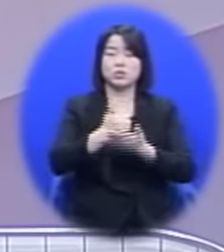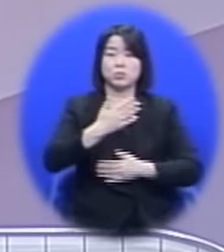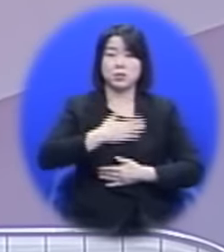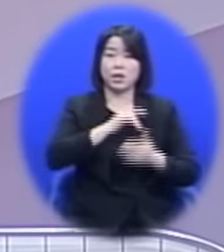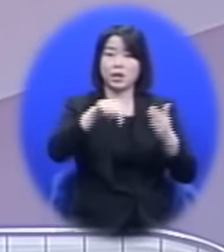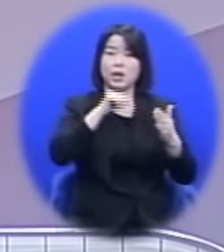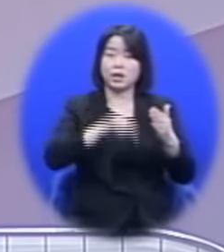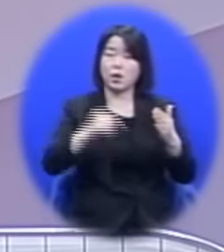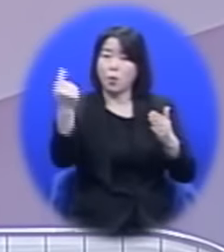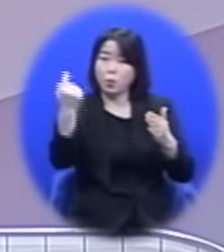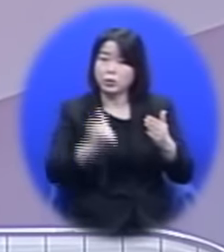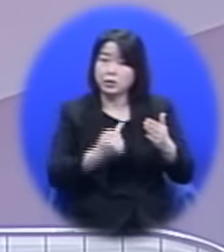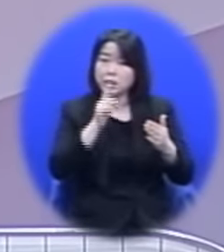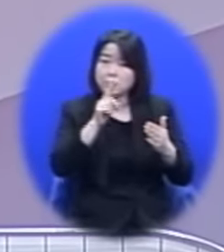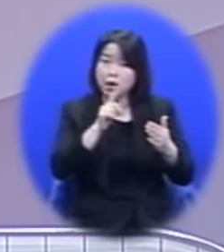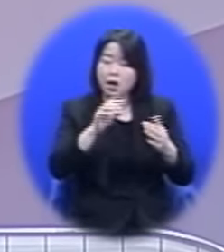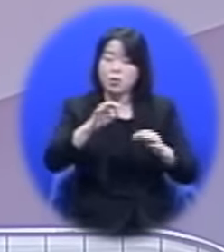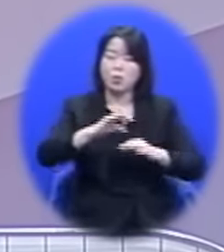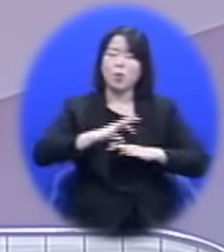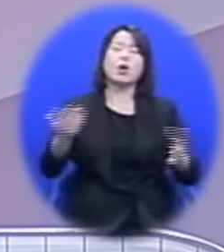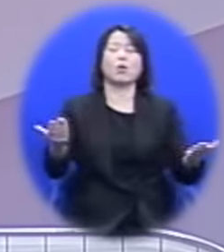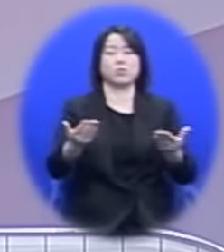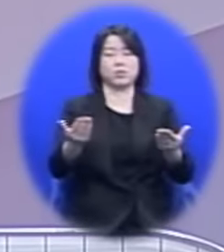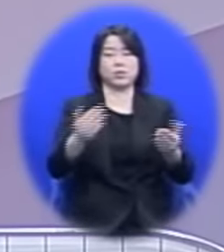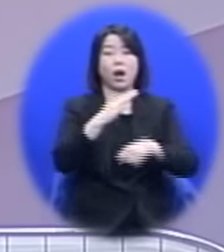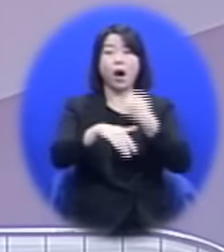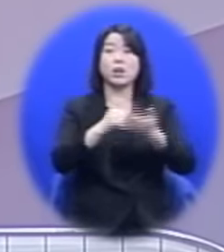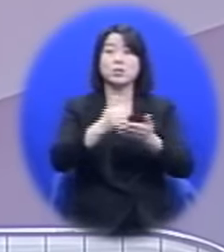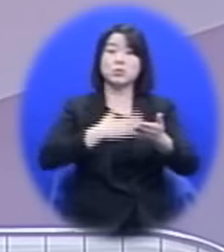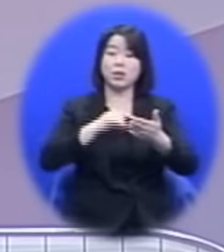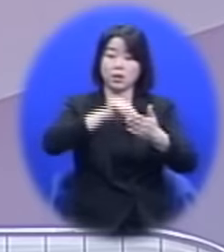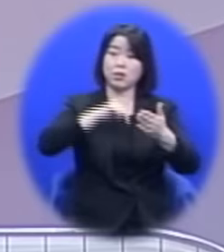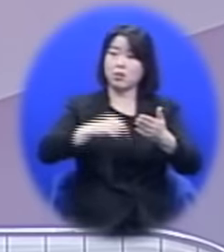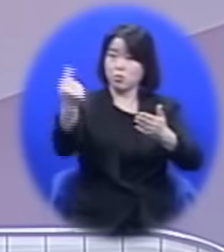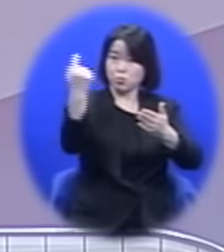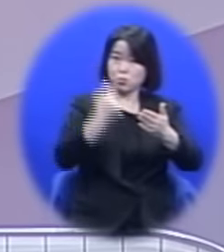오셨다고 한다는 놀라운 일이죠. 하나님이 내 안에 오신 것이니까.